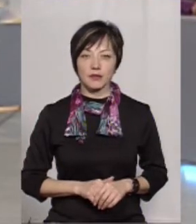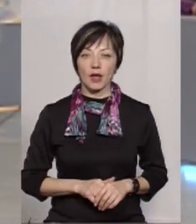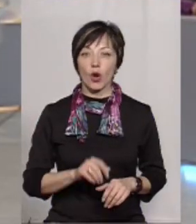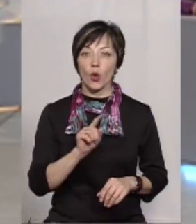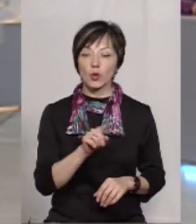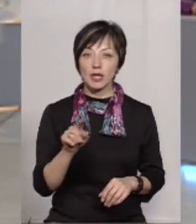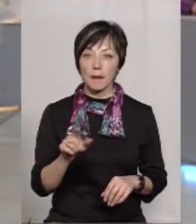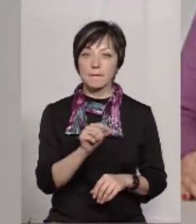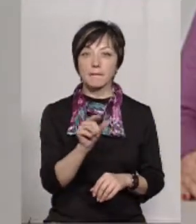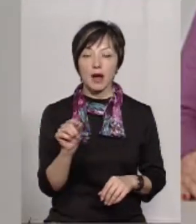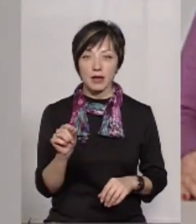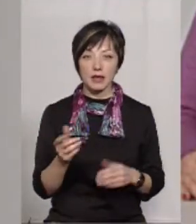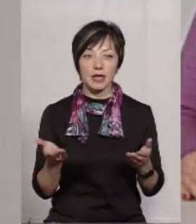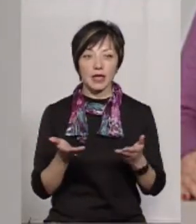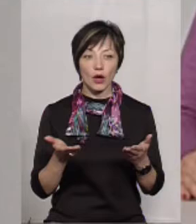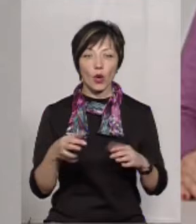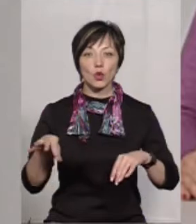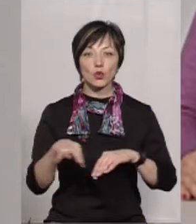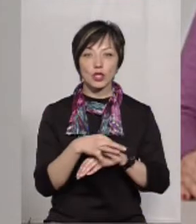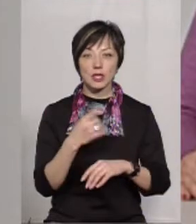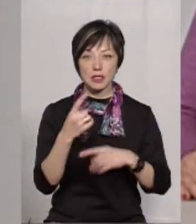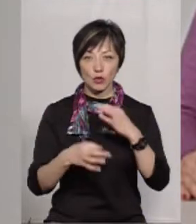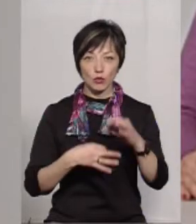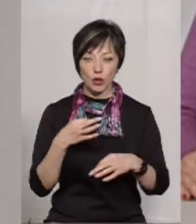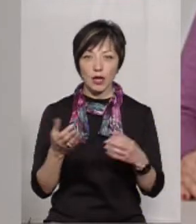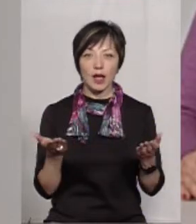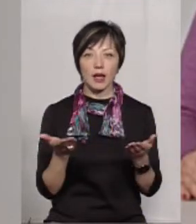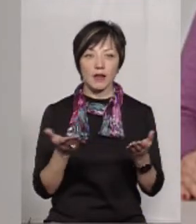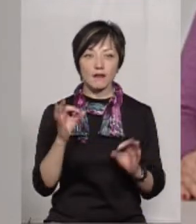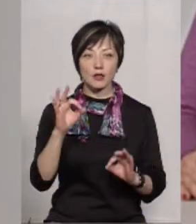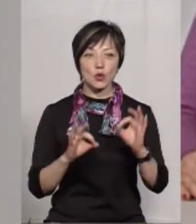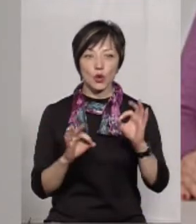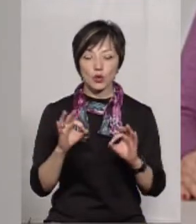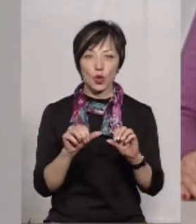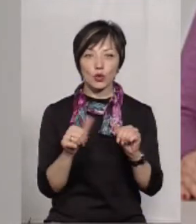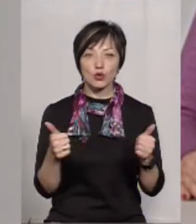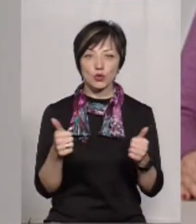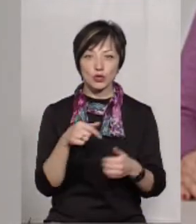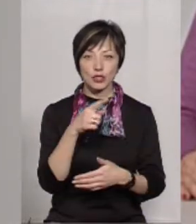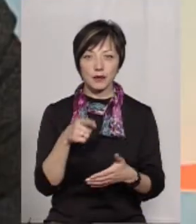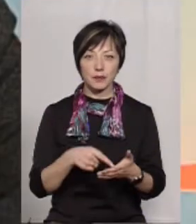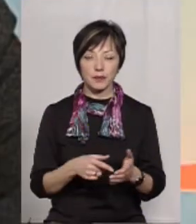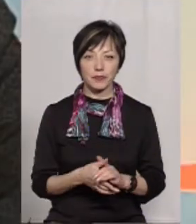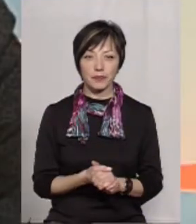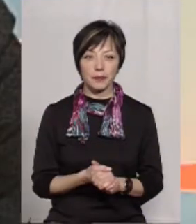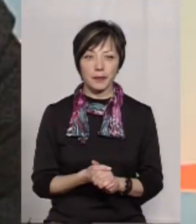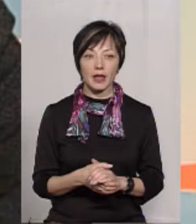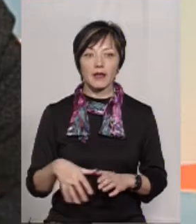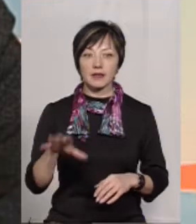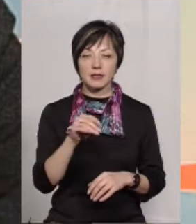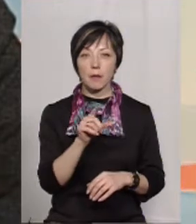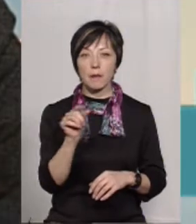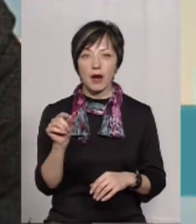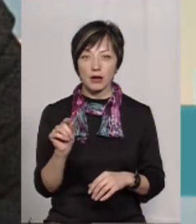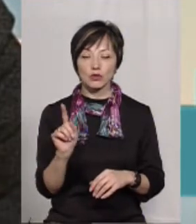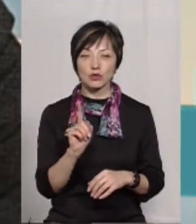У тих пар, які одружились за добу, який відсоток розлучень? З цих пар, що